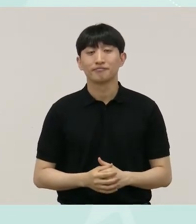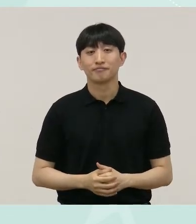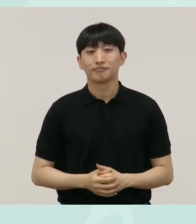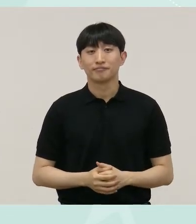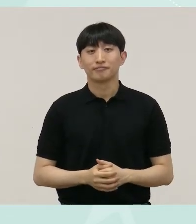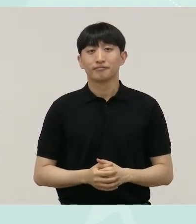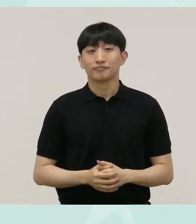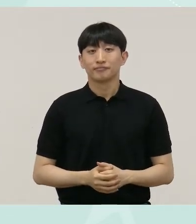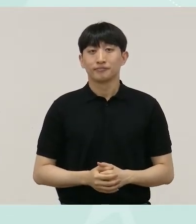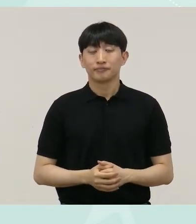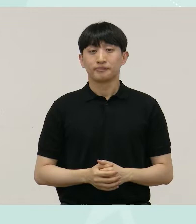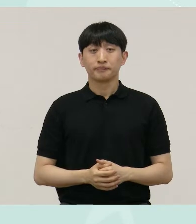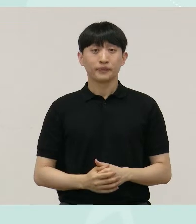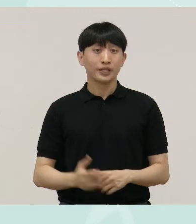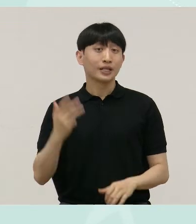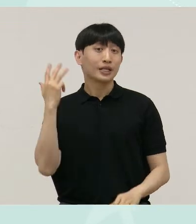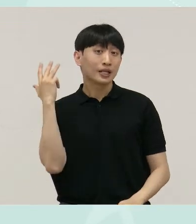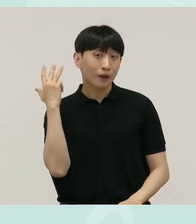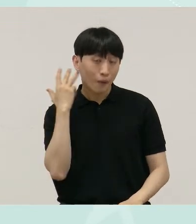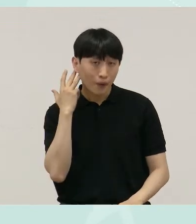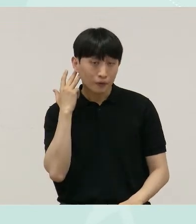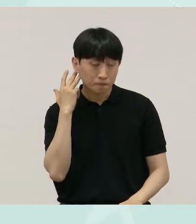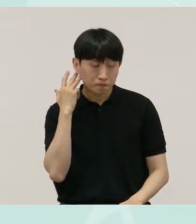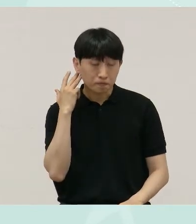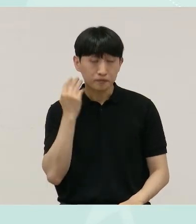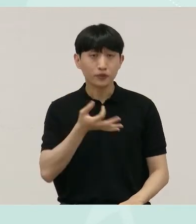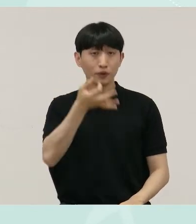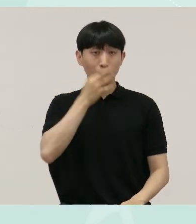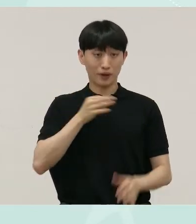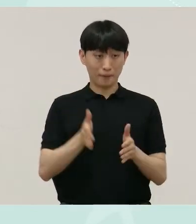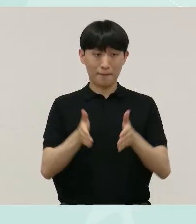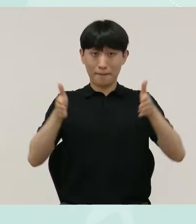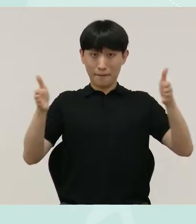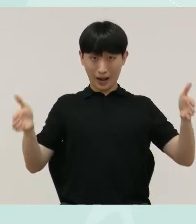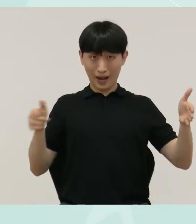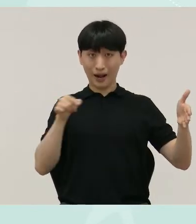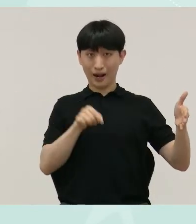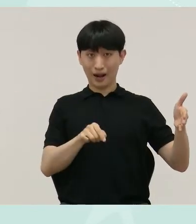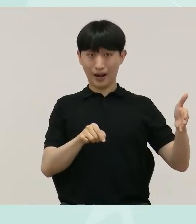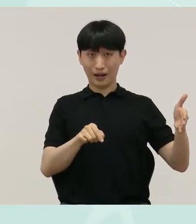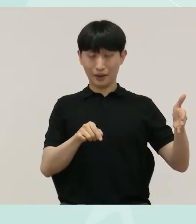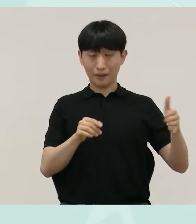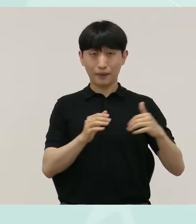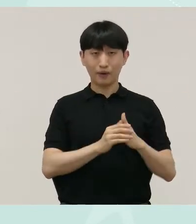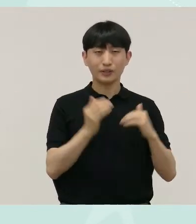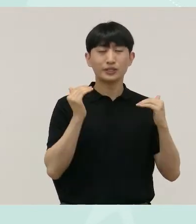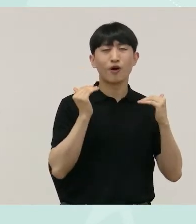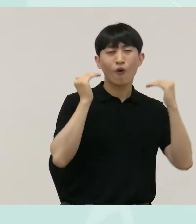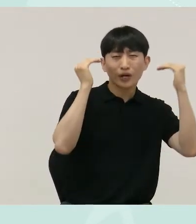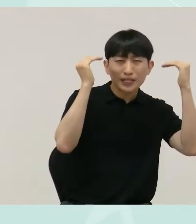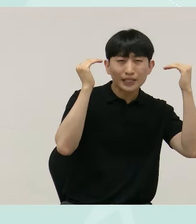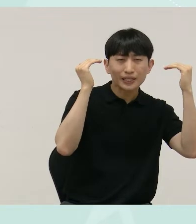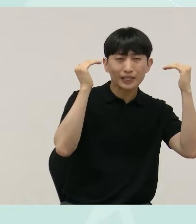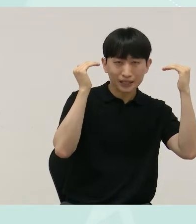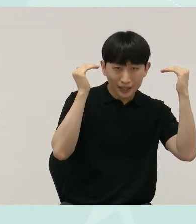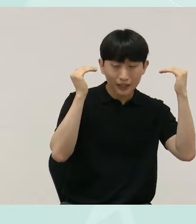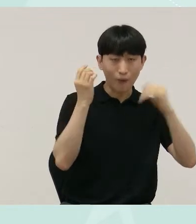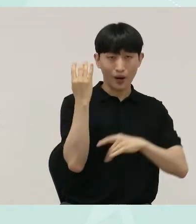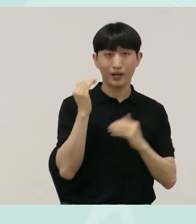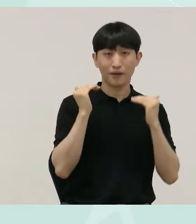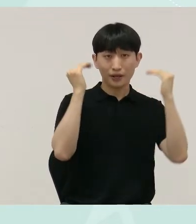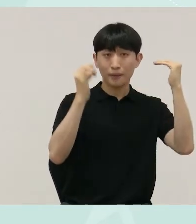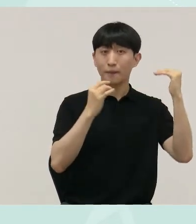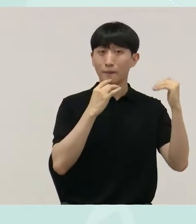결국 정리를 해보면 인공호흡 수술 적응증의 확대가 성인에서의 단순 심도 난청에서 심도 난청에서 고도 난청으로